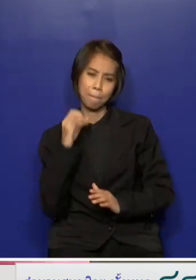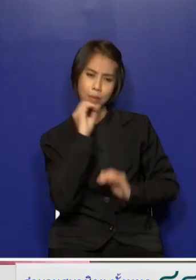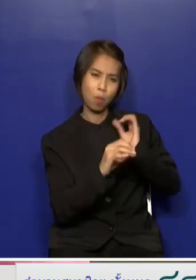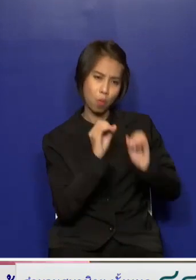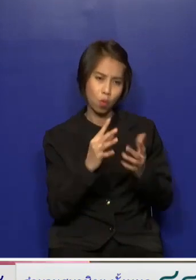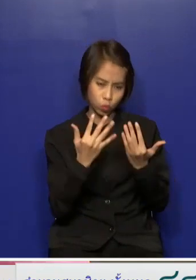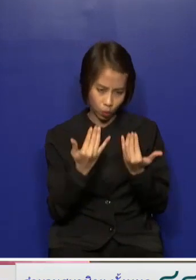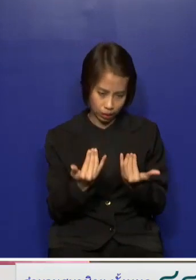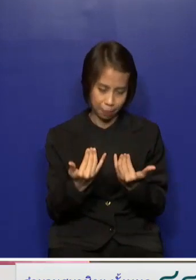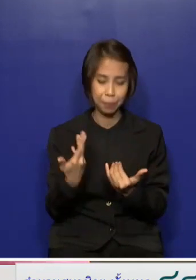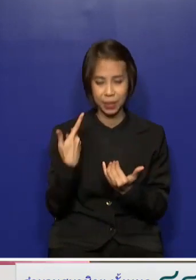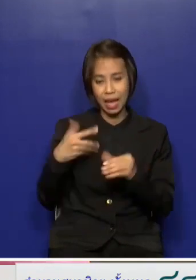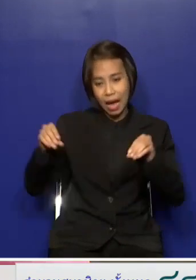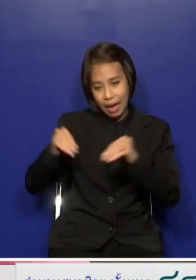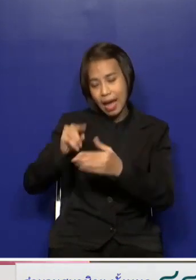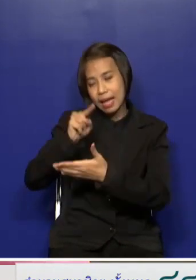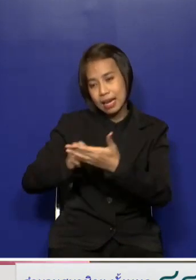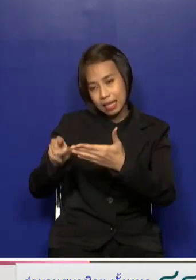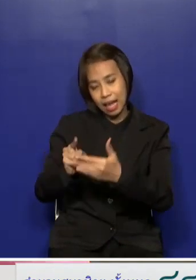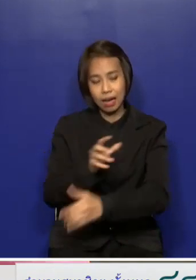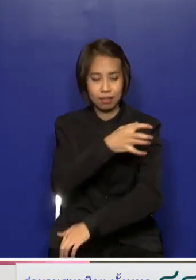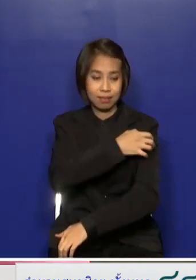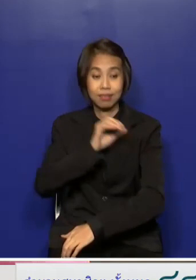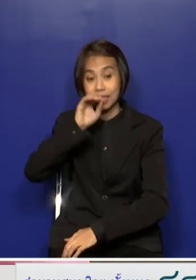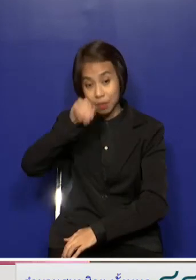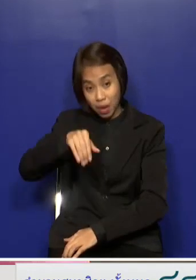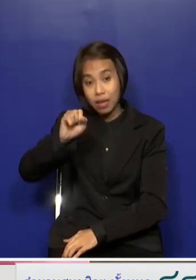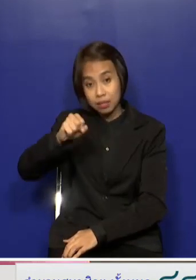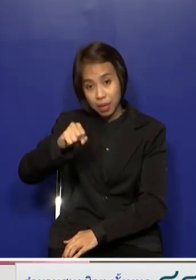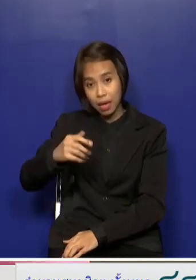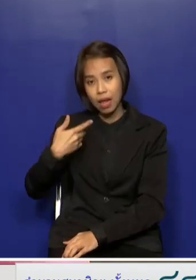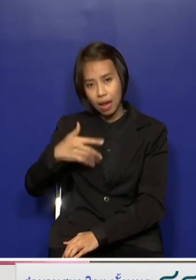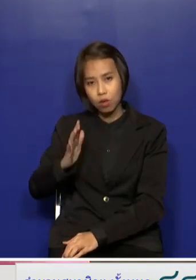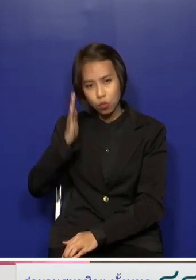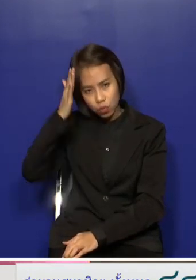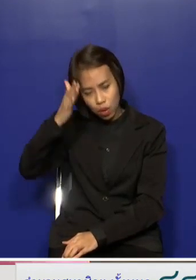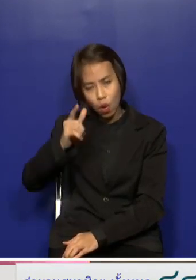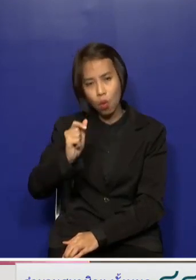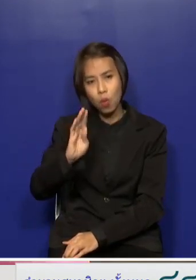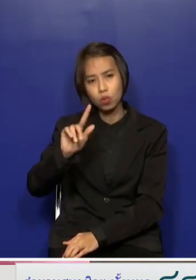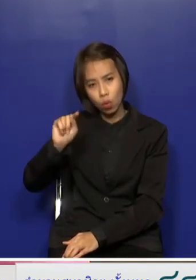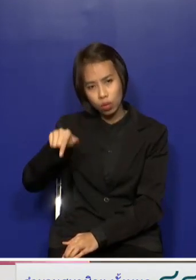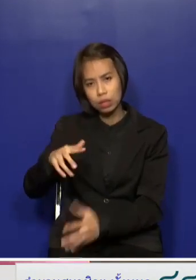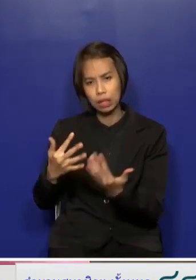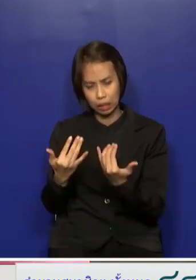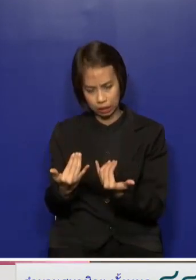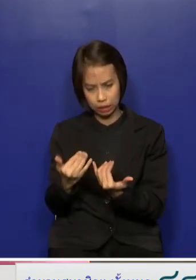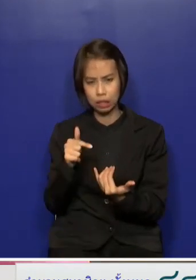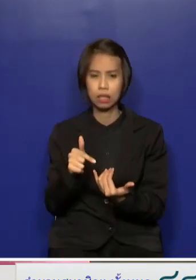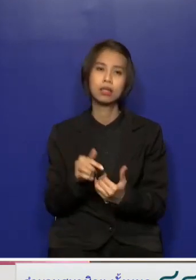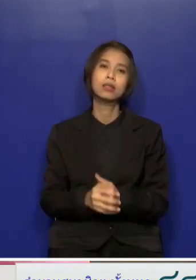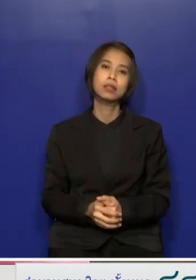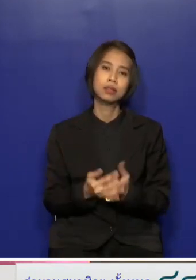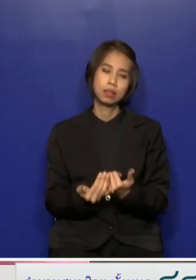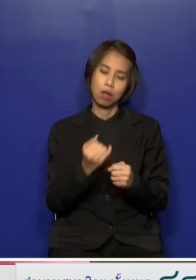าลท้องถิ่นที่จะเกิดขึ้นมาจากเทศบาลแล้วก็อบต.ในอนาคตผมฝากด้วยครับเป็นประเด็นที่เป็นการ